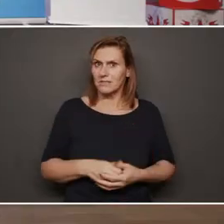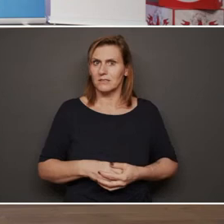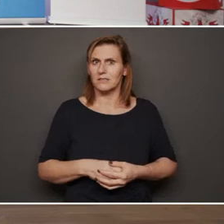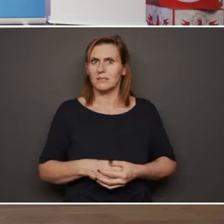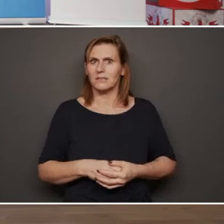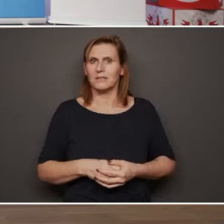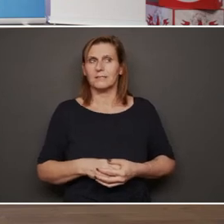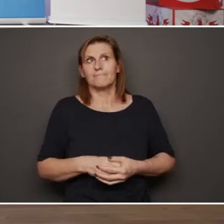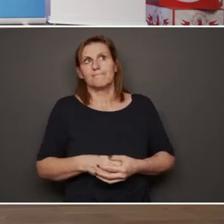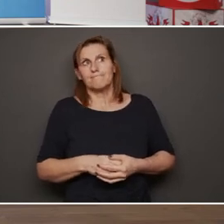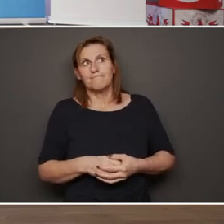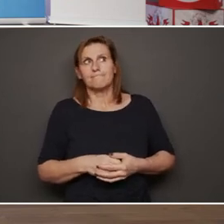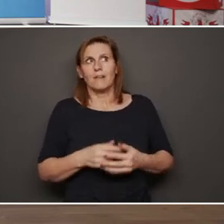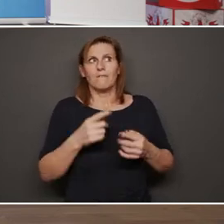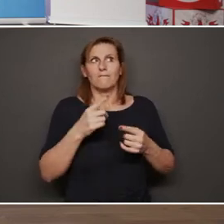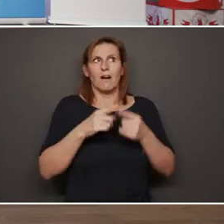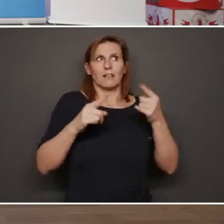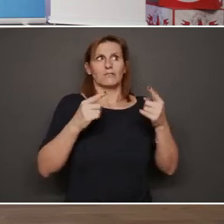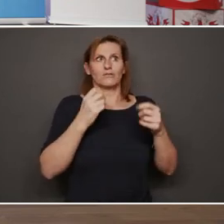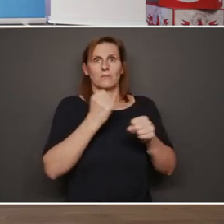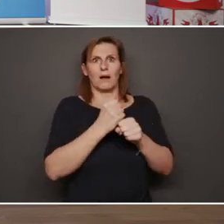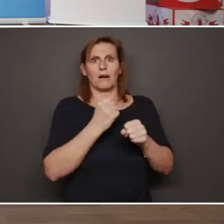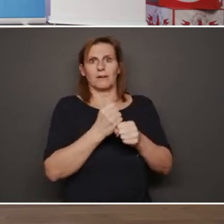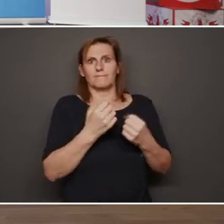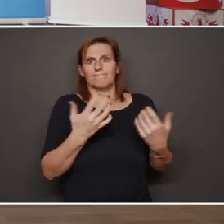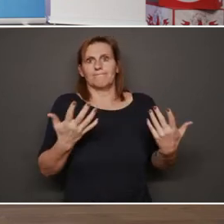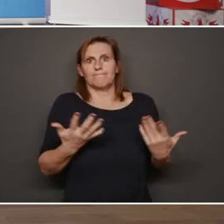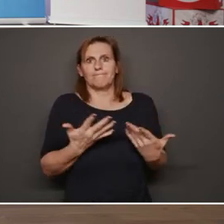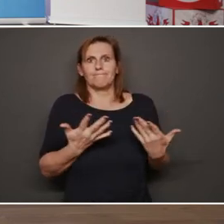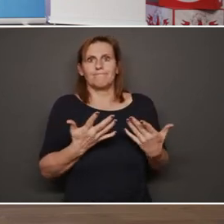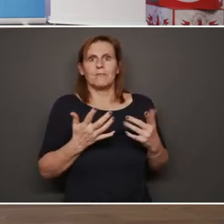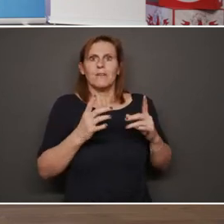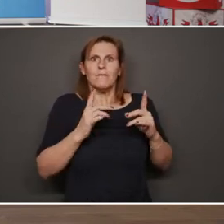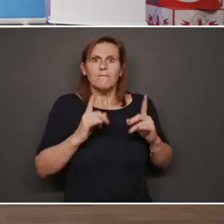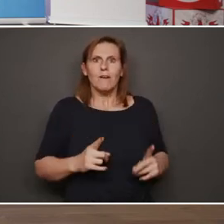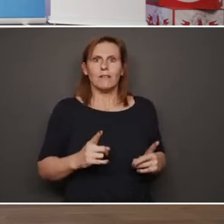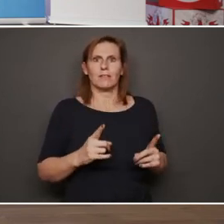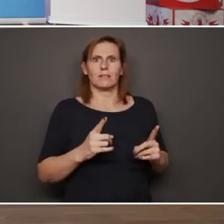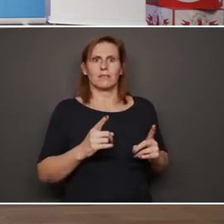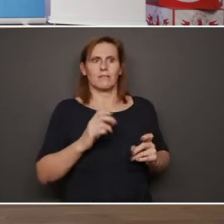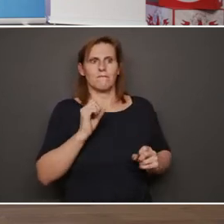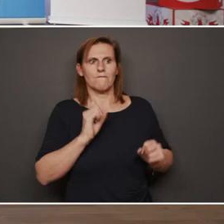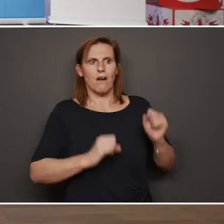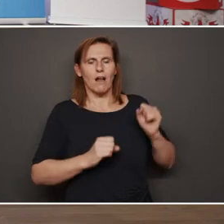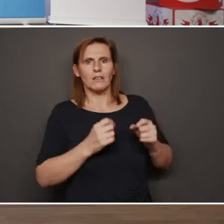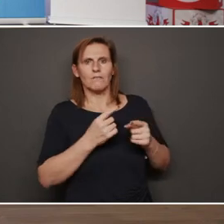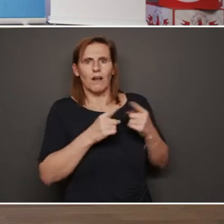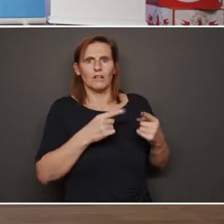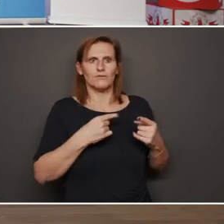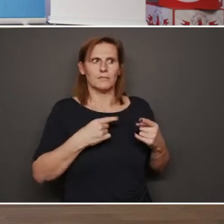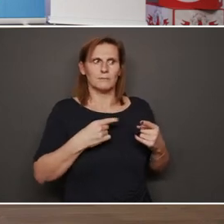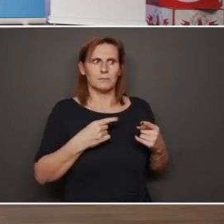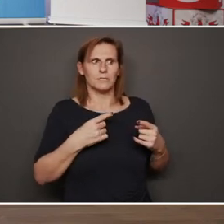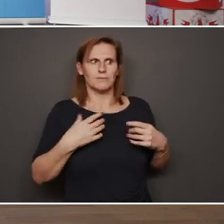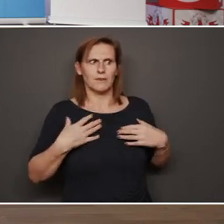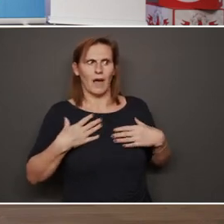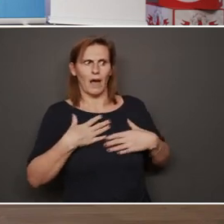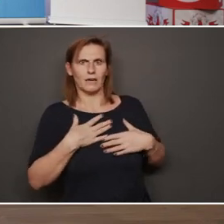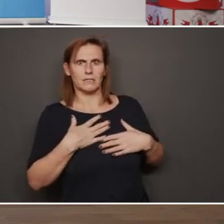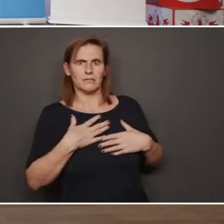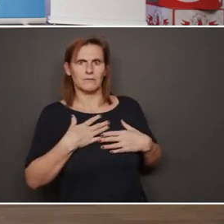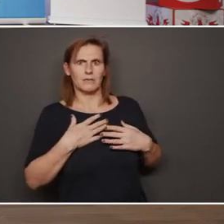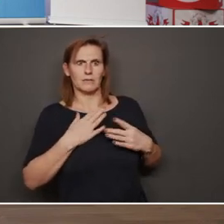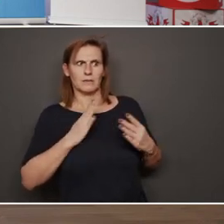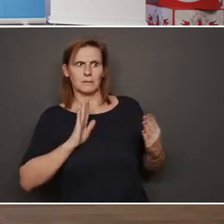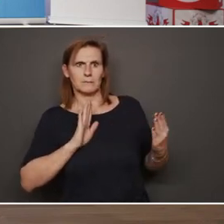Was sie falsch machen können? Naja, ich glaube, wenn sie was falsch machen, dann sind das Berührungsängste, dass man meint, man muss